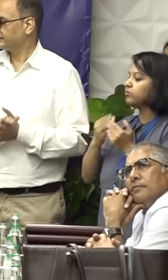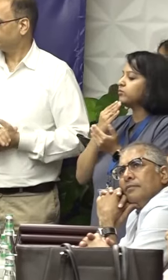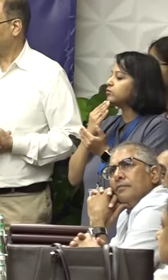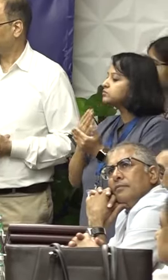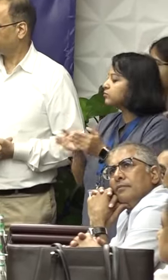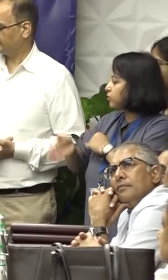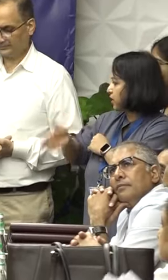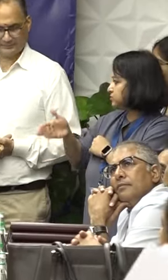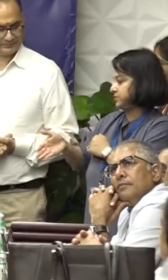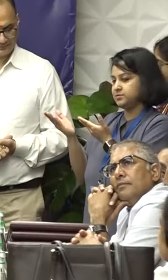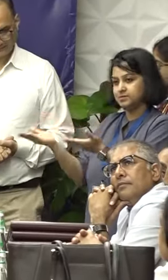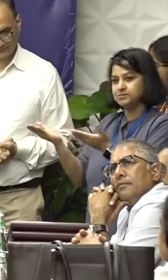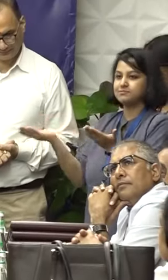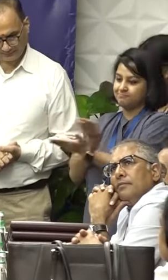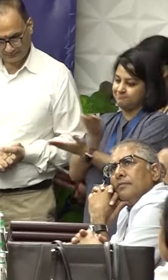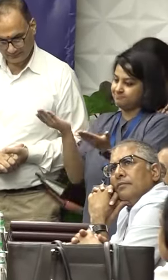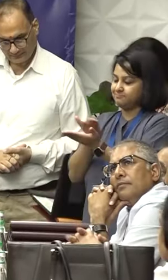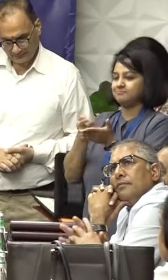इस समझौता ज्ञापन के लिए।